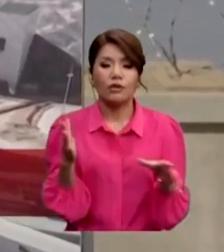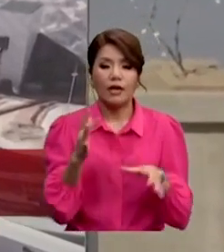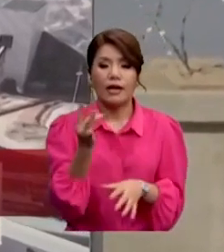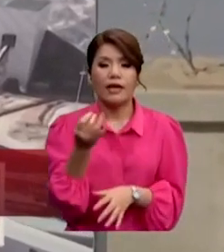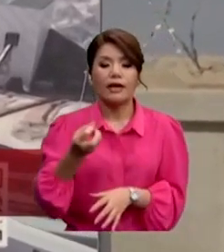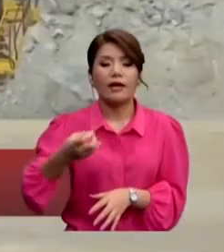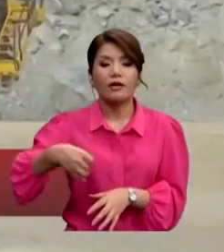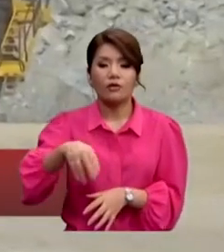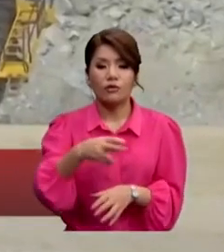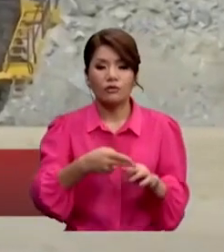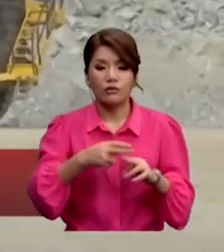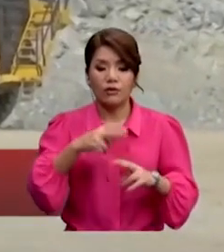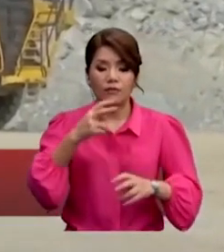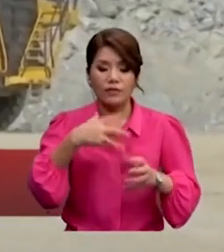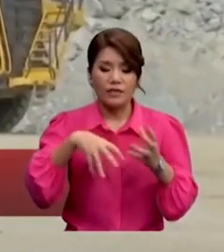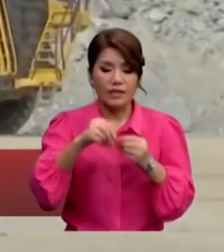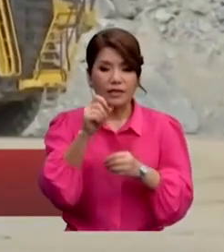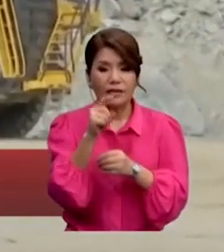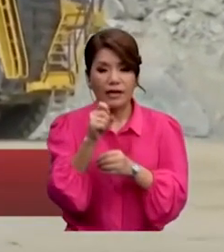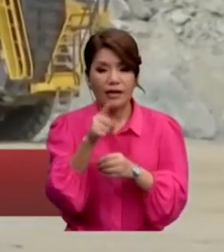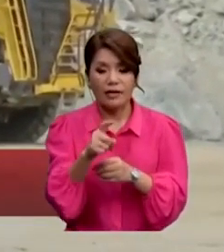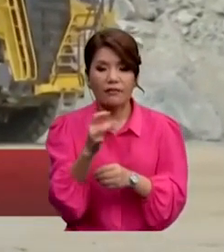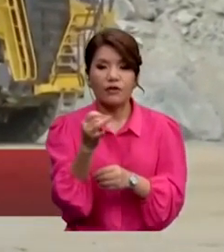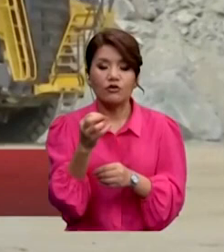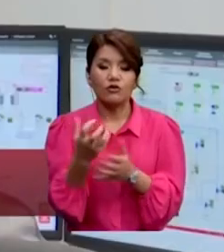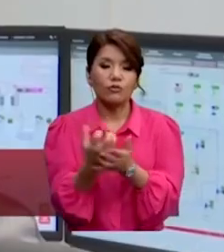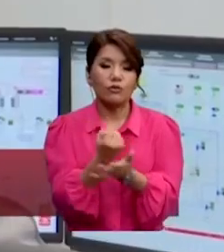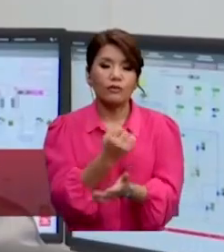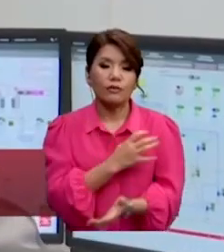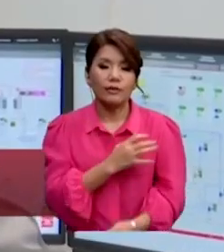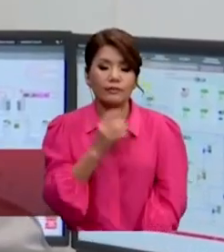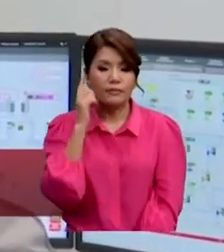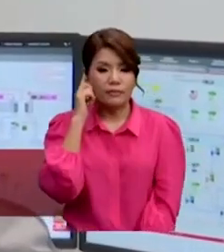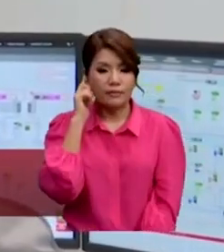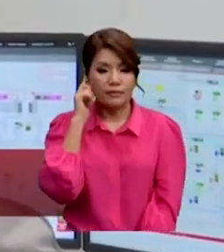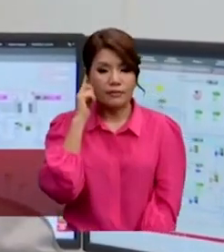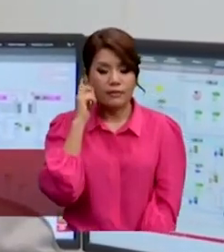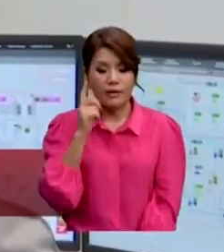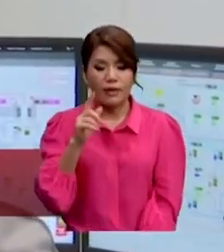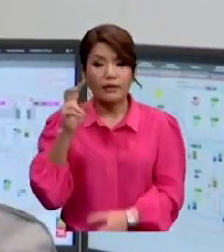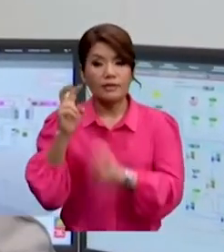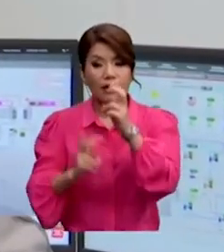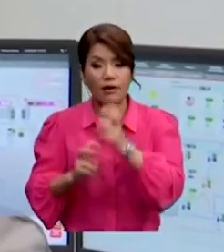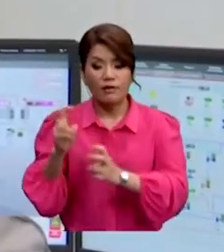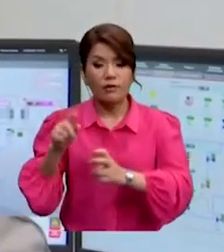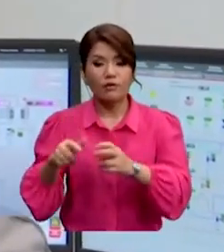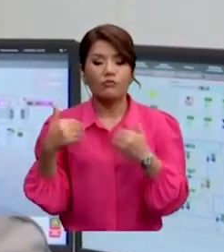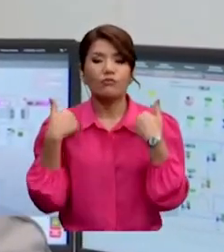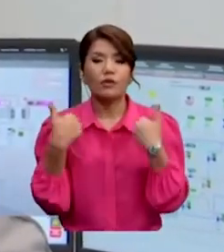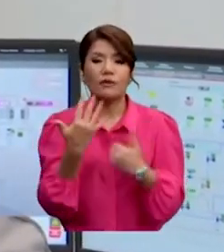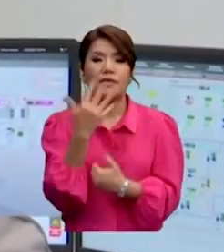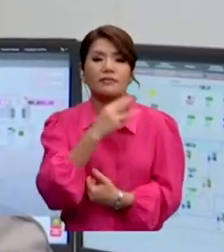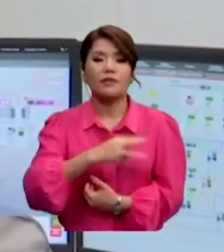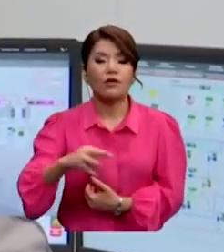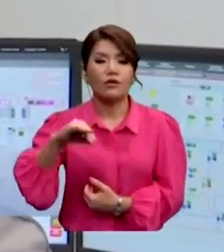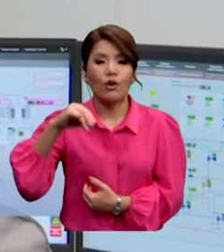Райгородок кен орнында өндірілетін барлық алтын еліміздің алтын валюта қорын толықтырады. Вообще проект рассчитан. Зауыттың кен өңдеу қуаты 5 миллион